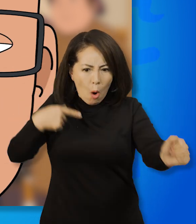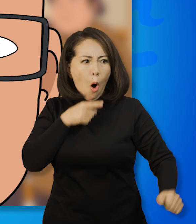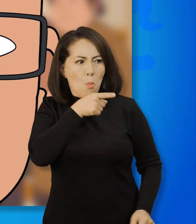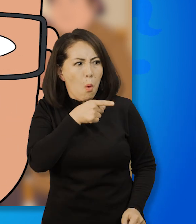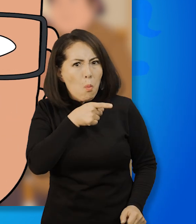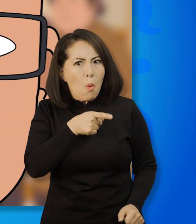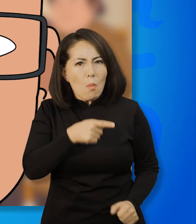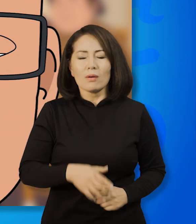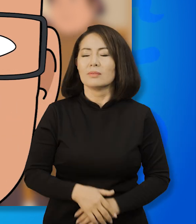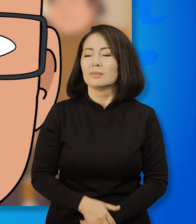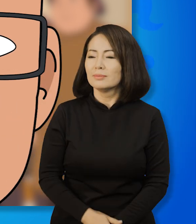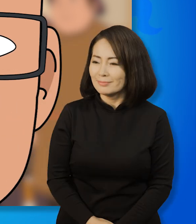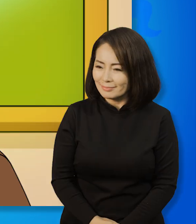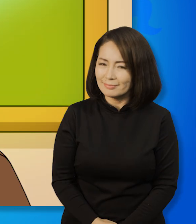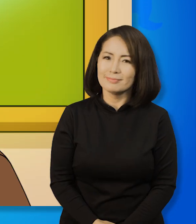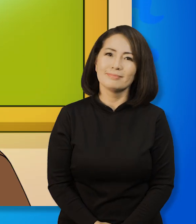Хавкай.